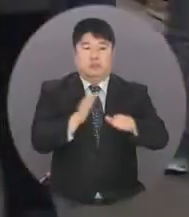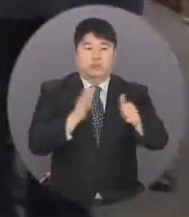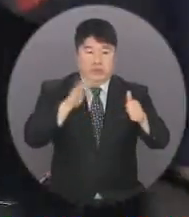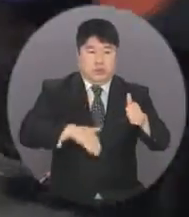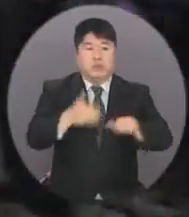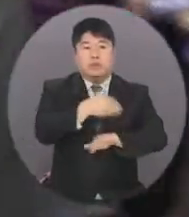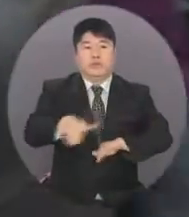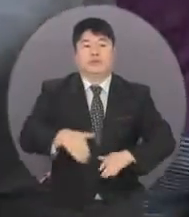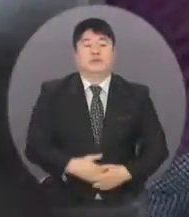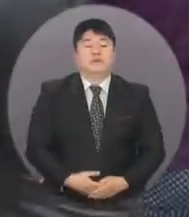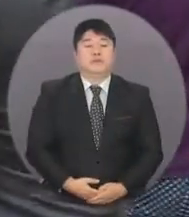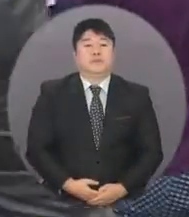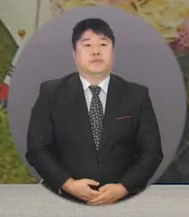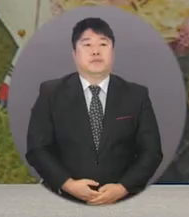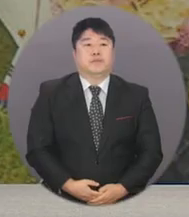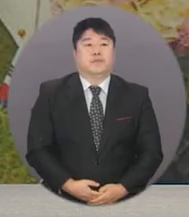예정입니다.